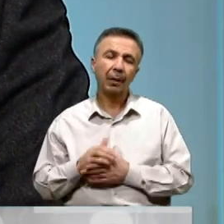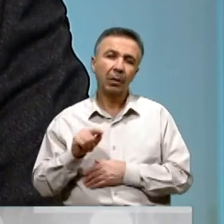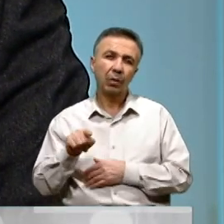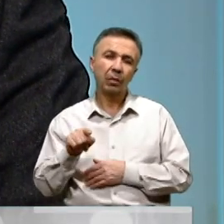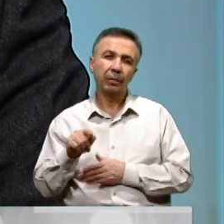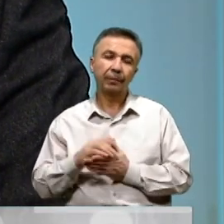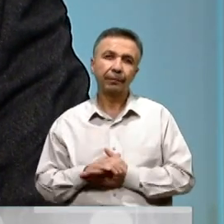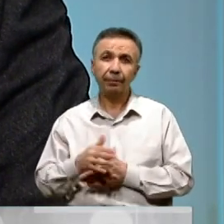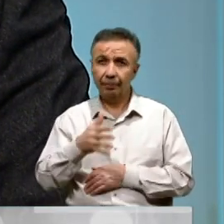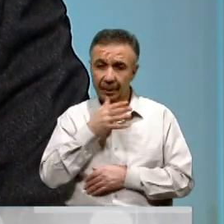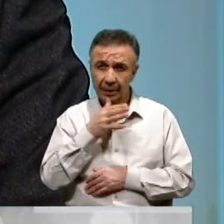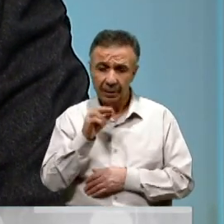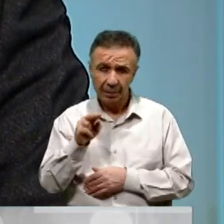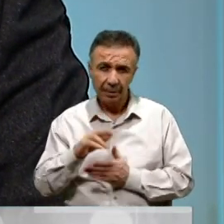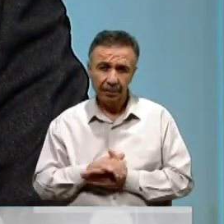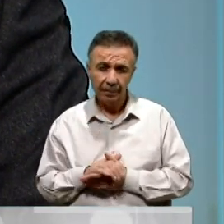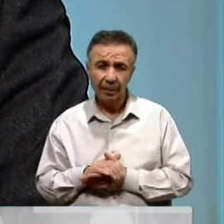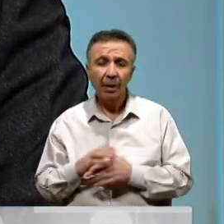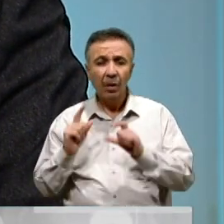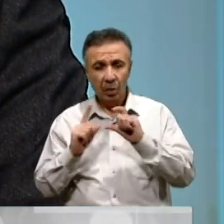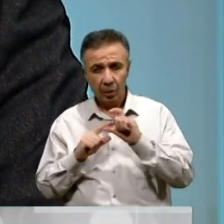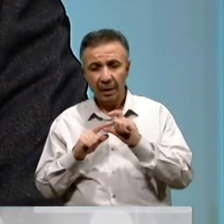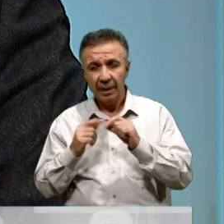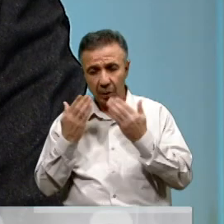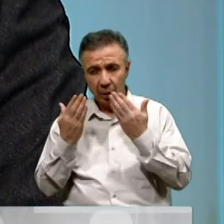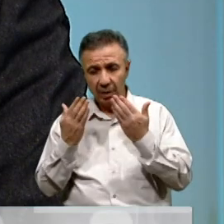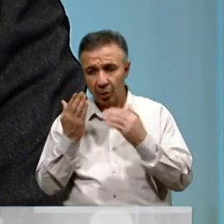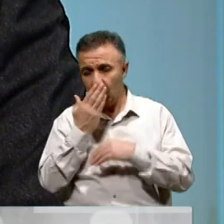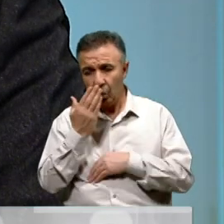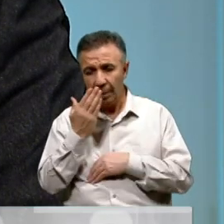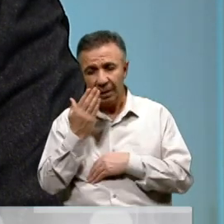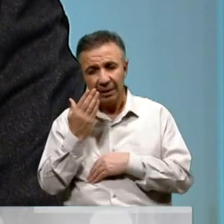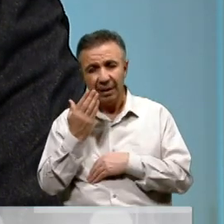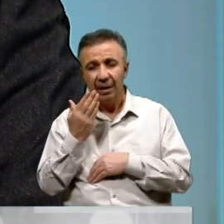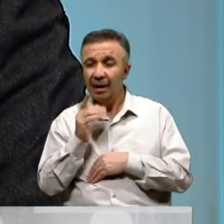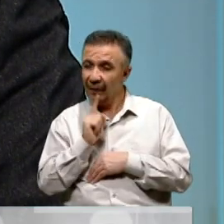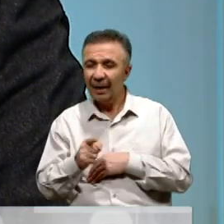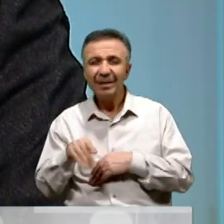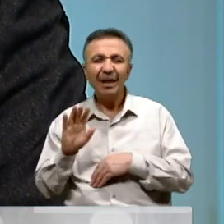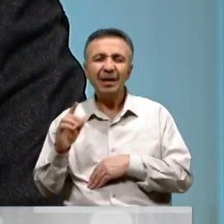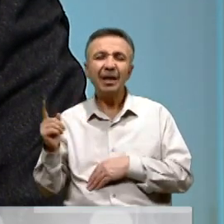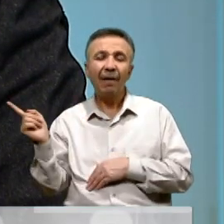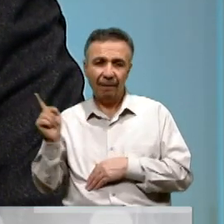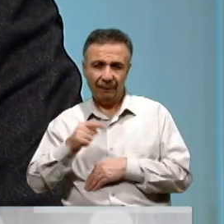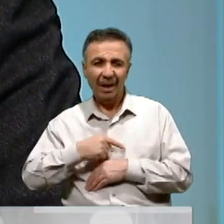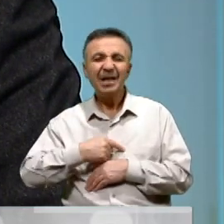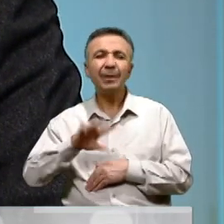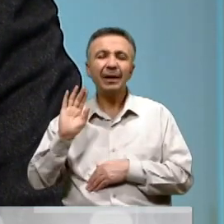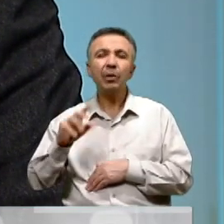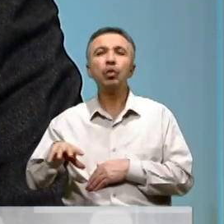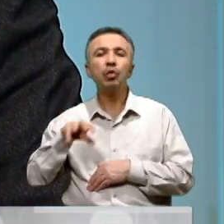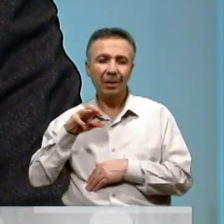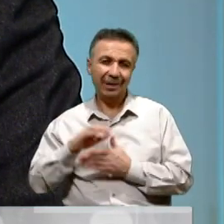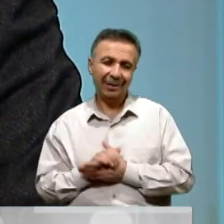edelim. Malum haliniz Sübhaneke duasını okumak ise farz değildir. Vacip de değildir, sünnettir. Evet.